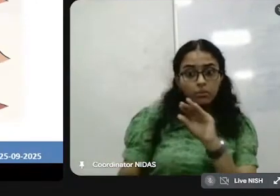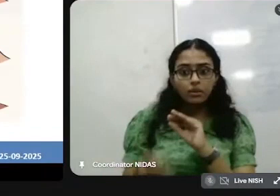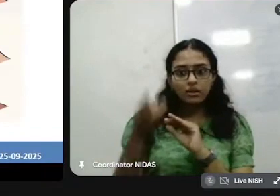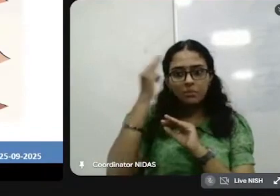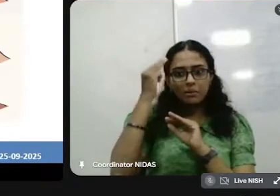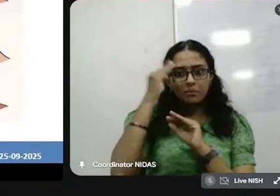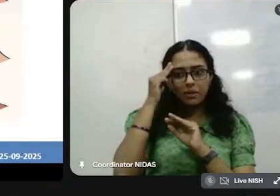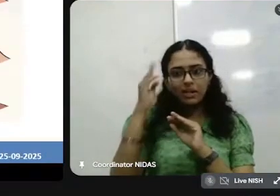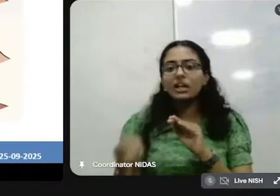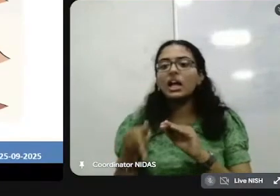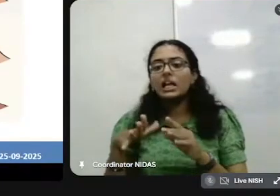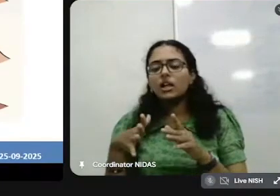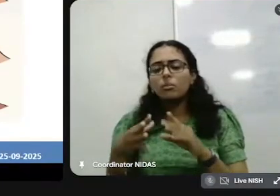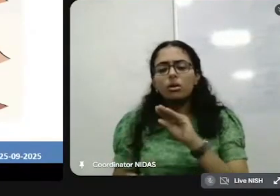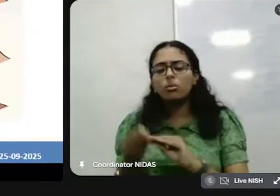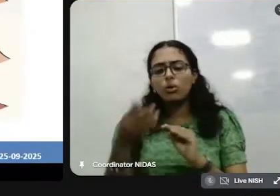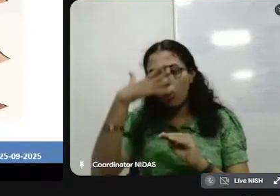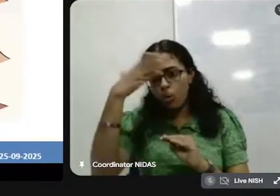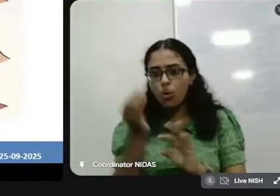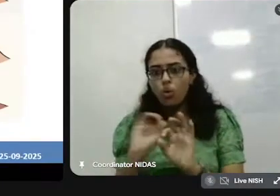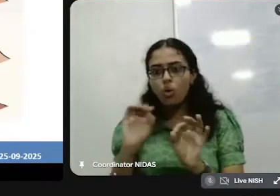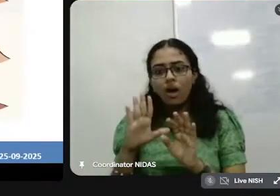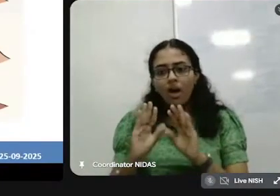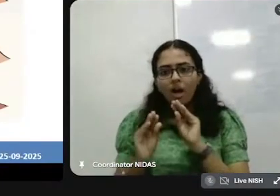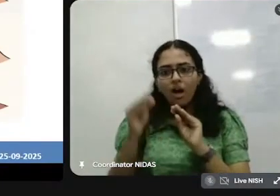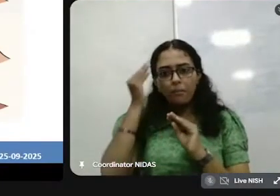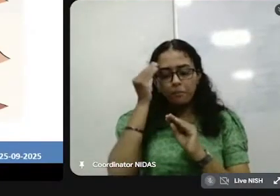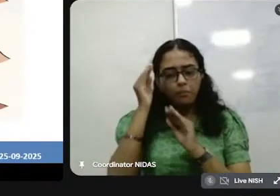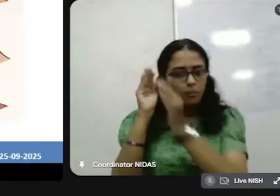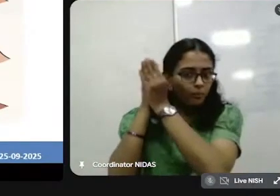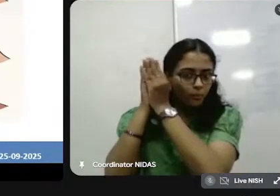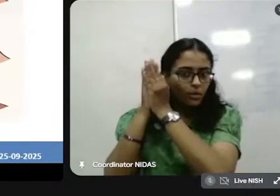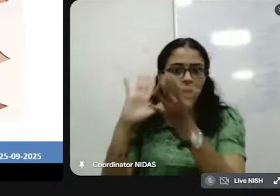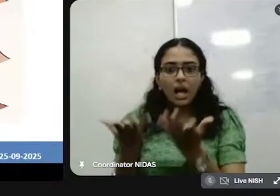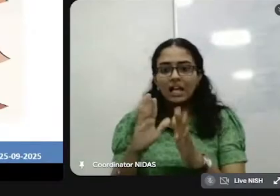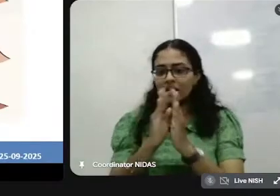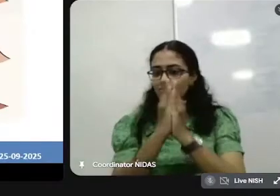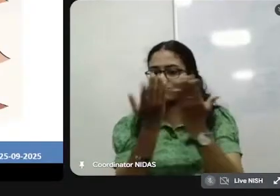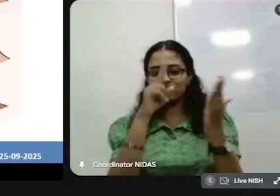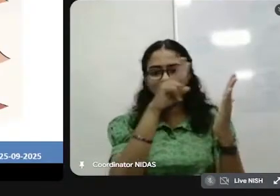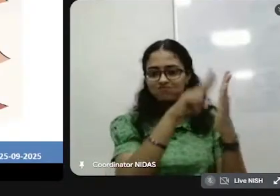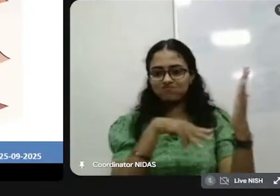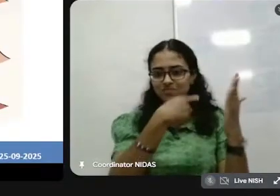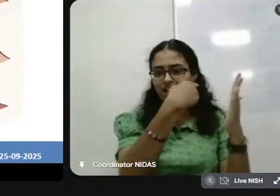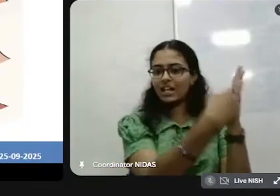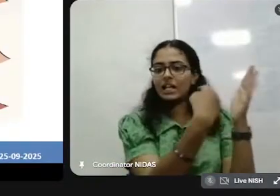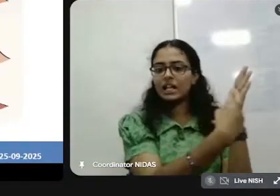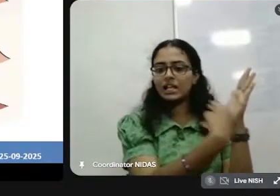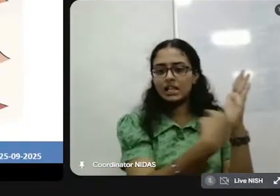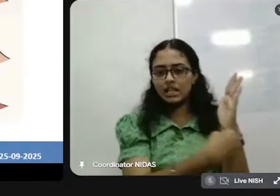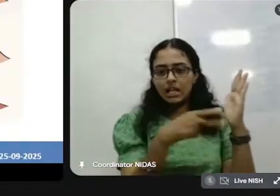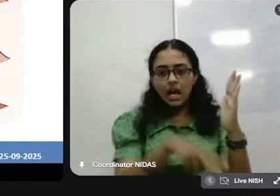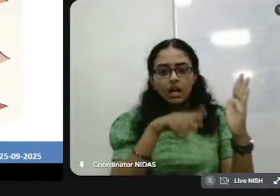ചോദിച്ചാൽ വീട്ടിലേക്കുള്ള സാധനങ്ങൾ വാങ്ങിക്കുമ്പോൾ ആളെയും കൂടി ഉൾപ്പെടുത്തി ലിസ്റ്റ് തയ്യാറാക്കുക. അതിനുശേഷം നമ്മൾ ഇത്